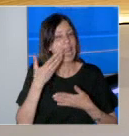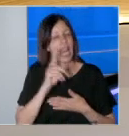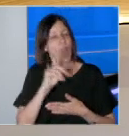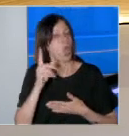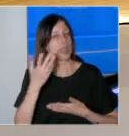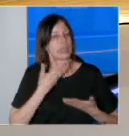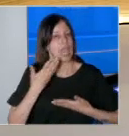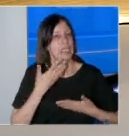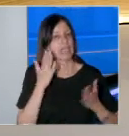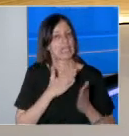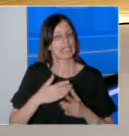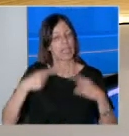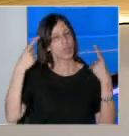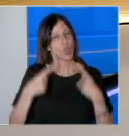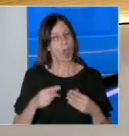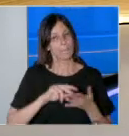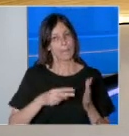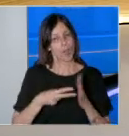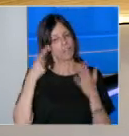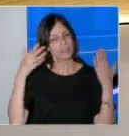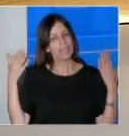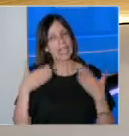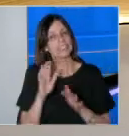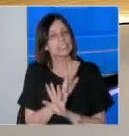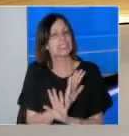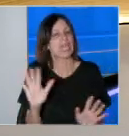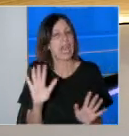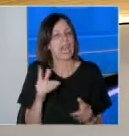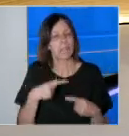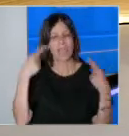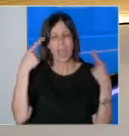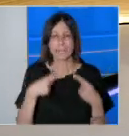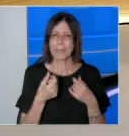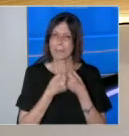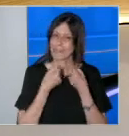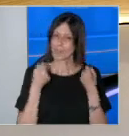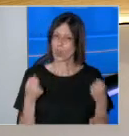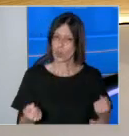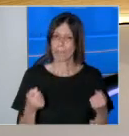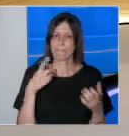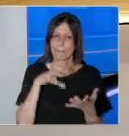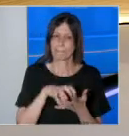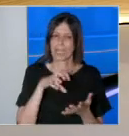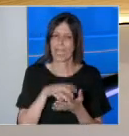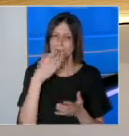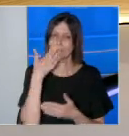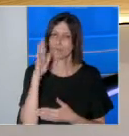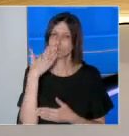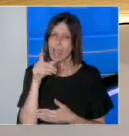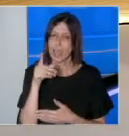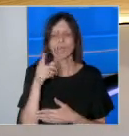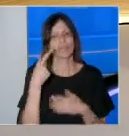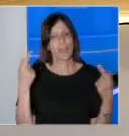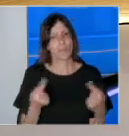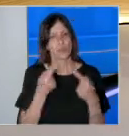להתייחס, לסדר יום הפוליטי, והוא התרכז רק בימים המתוחים בבירה בירושלים